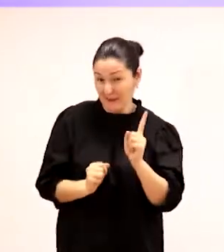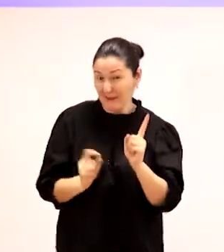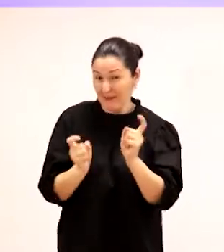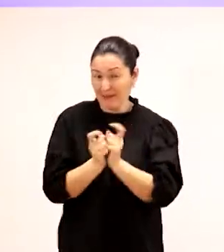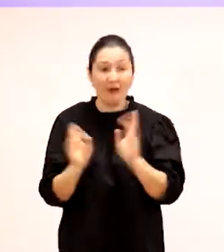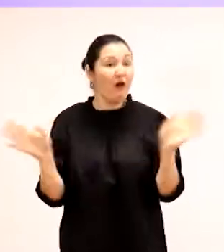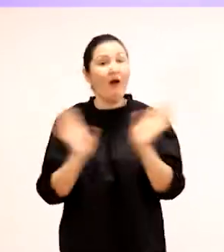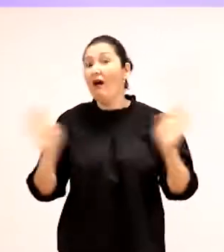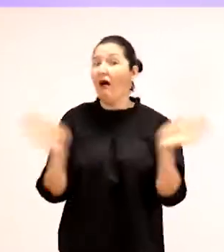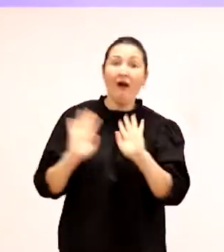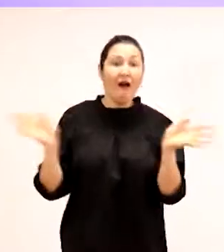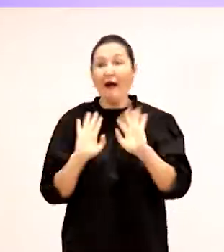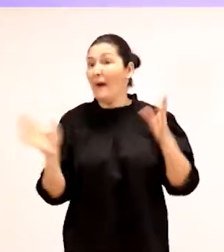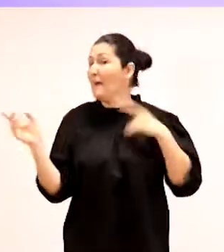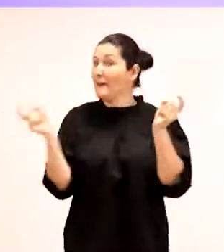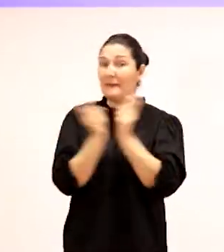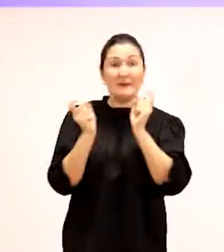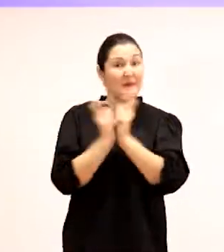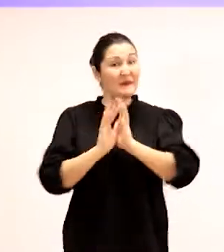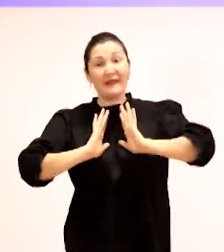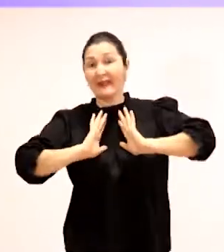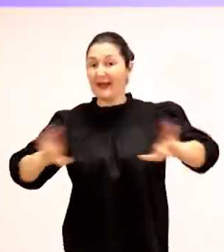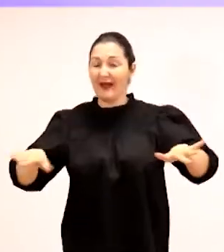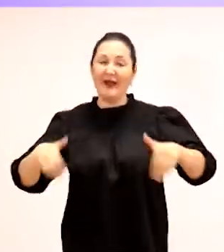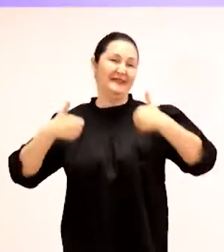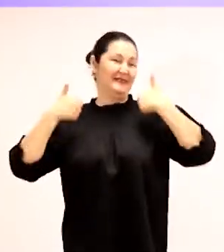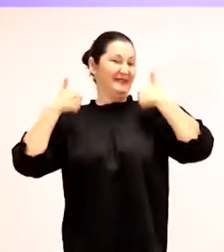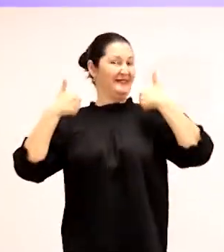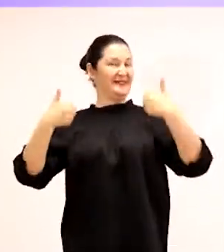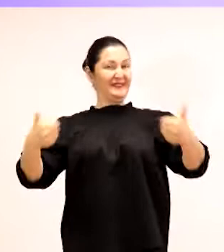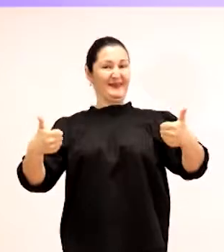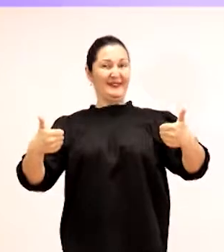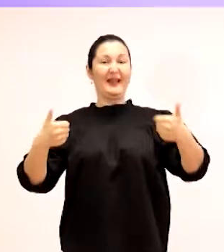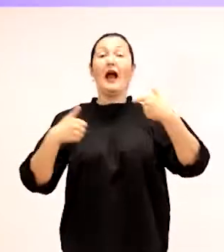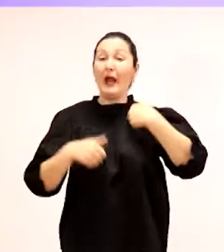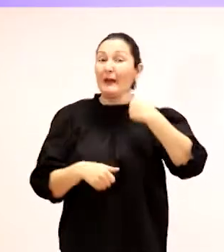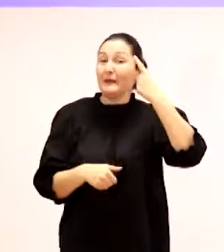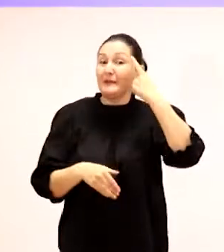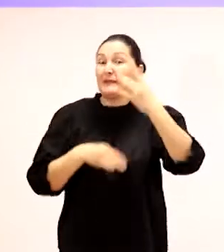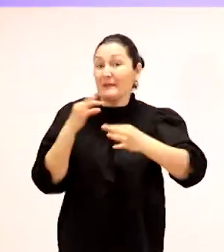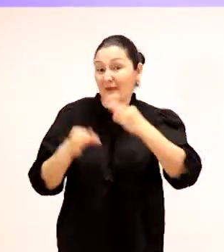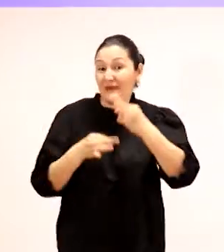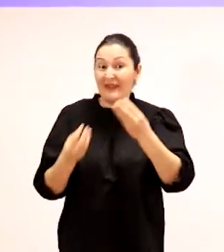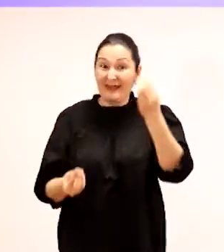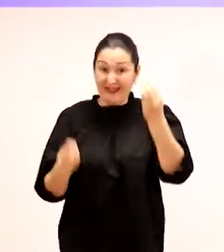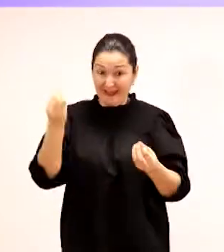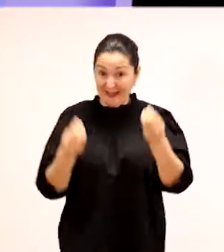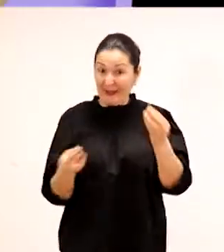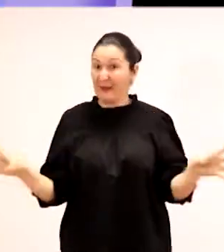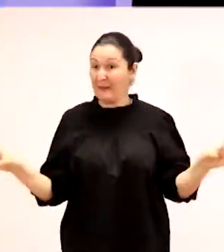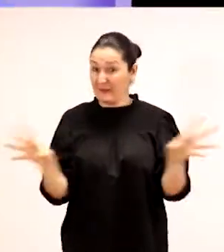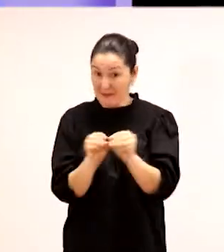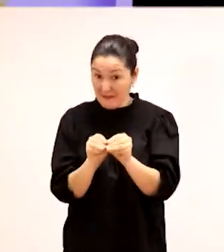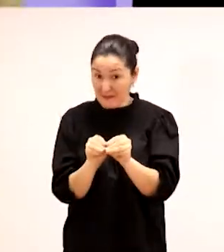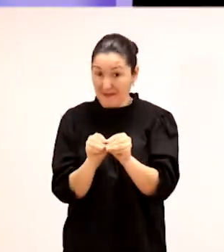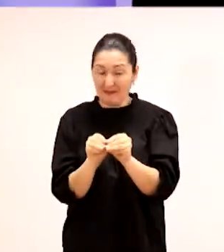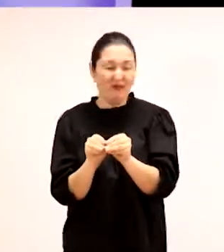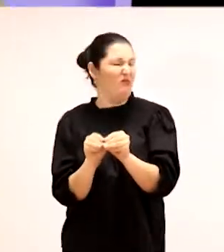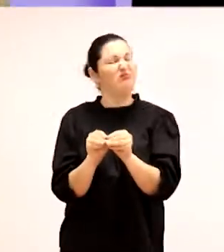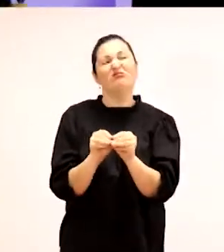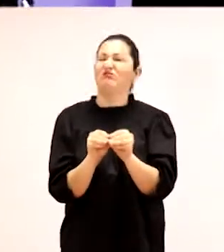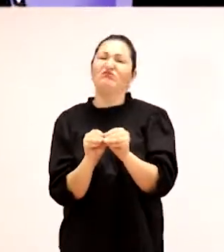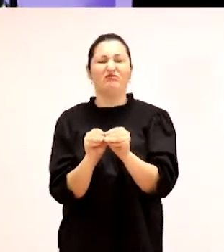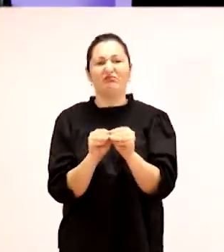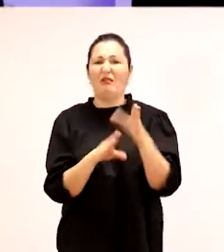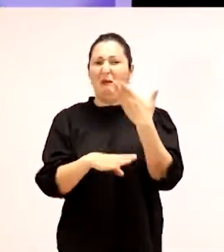Нет, мы не ссорились. Но это хорошо. Я думаю, что вы играли вместе.